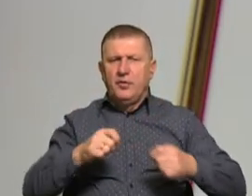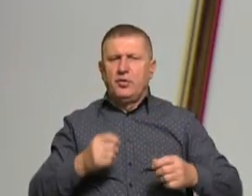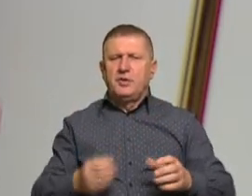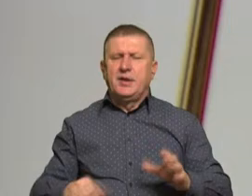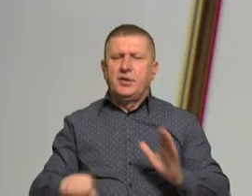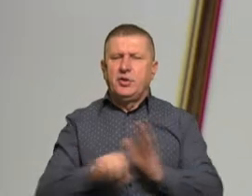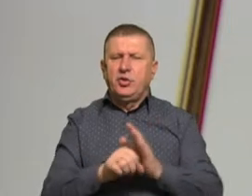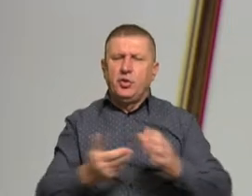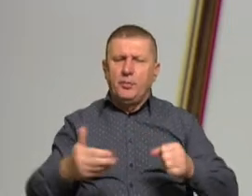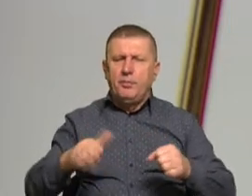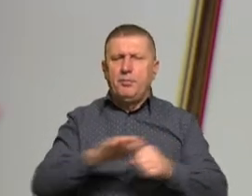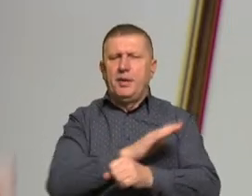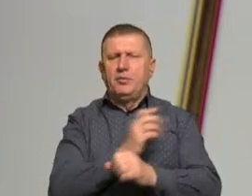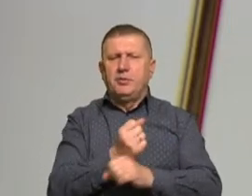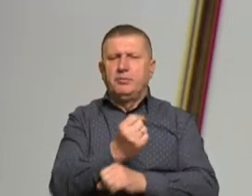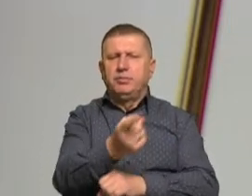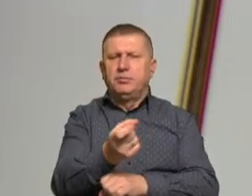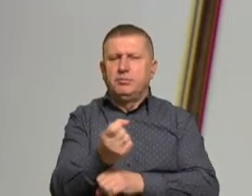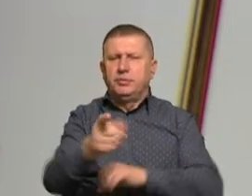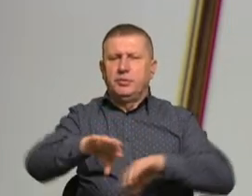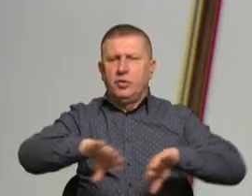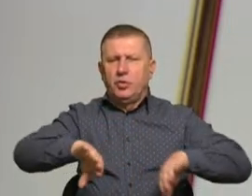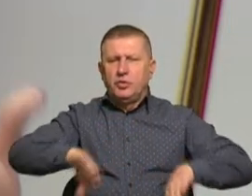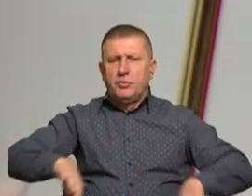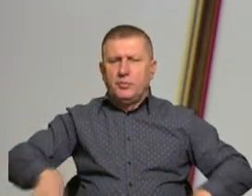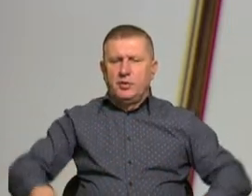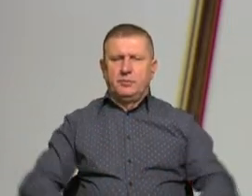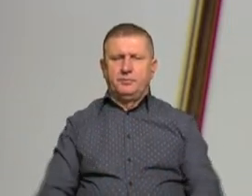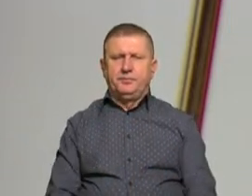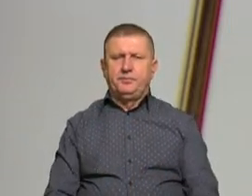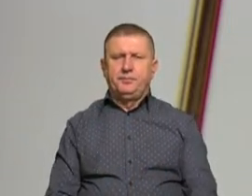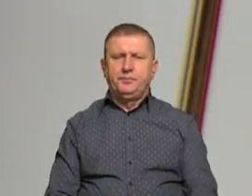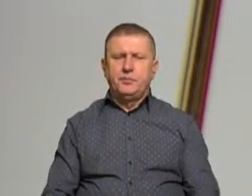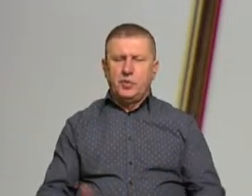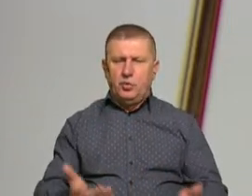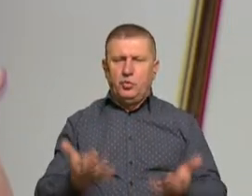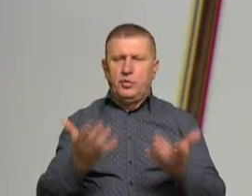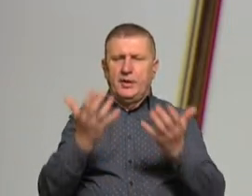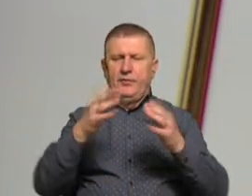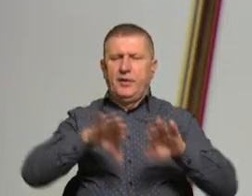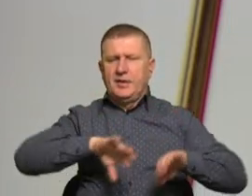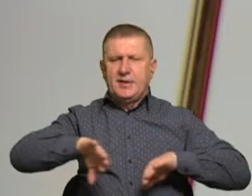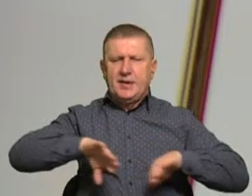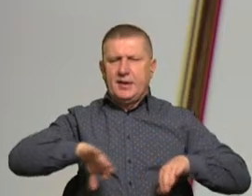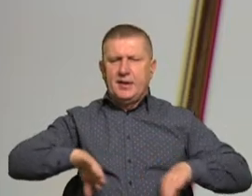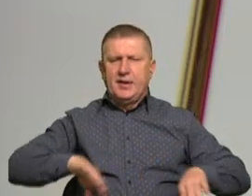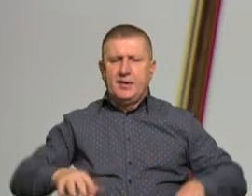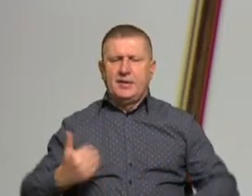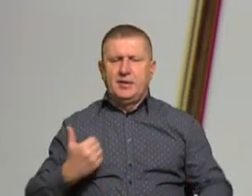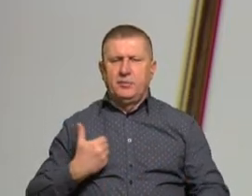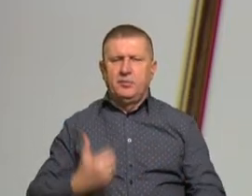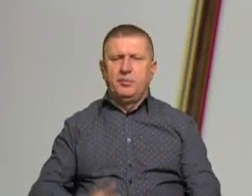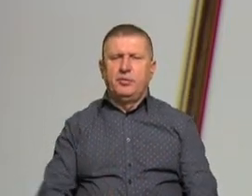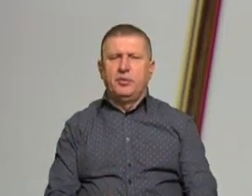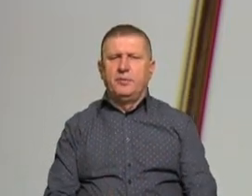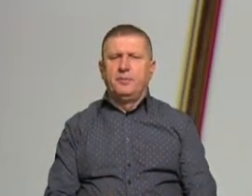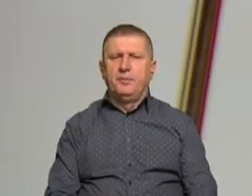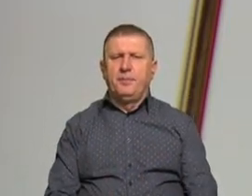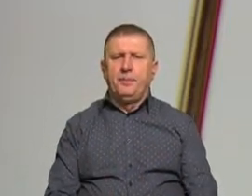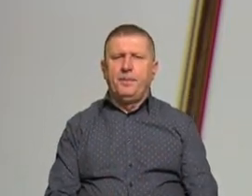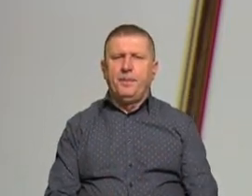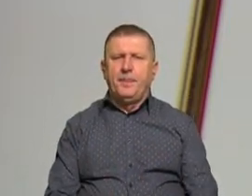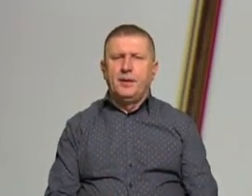formalności związanych z osiąganiem poziomu recyklingu, a także ułatwiają segregację i segregację przede wszystkim